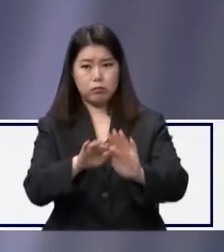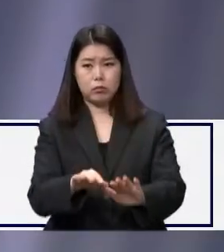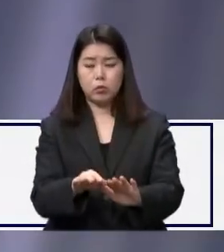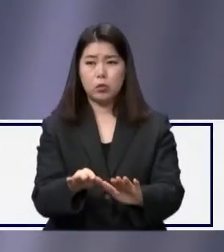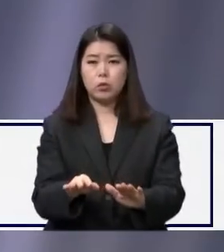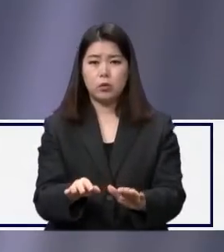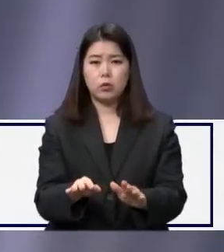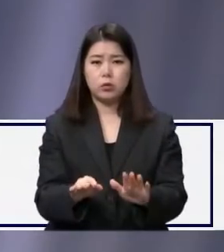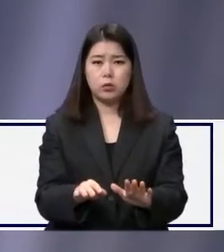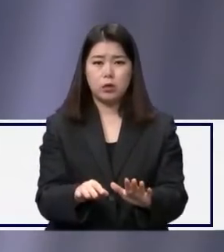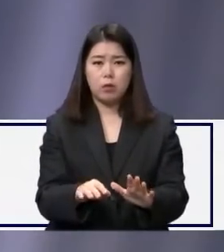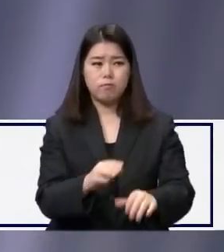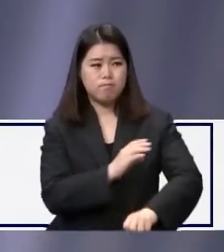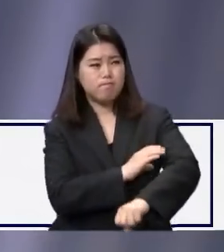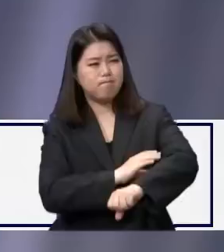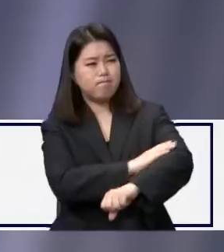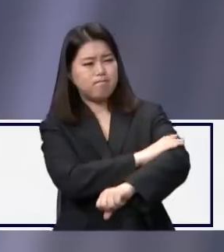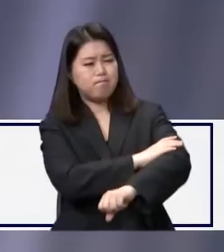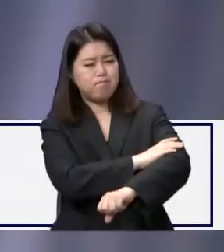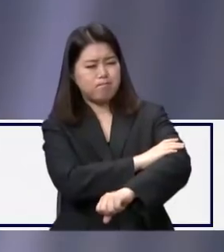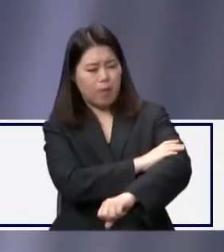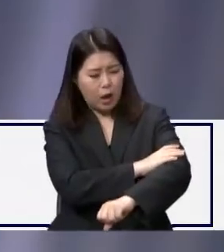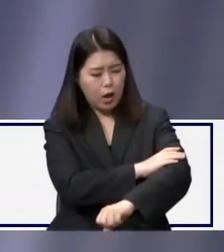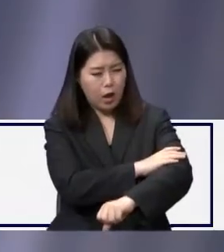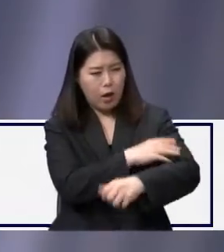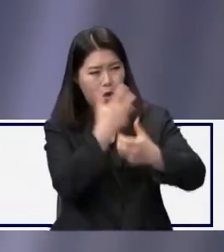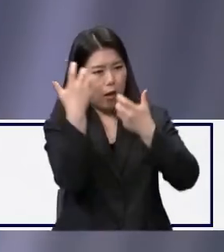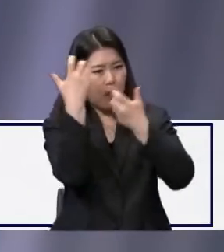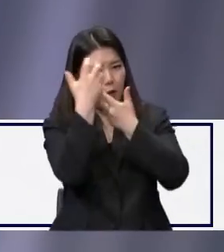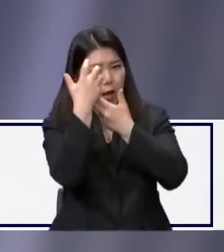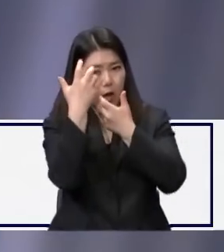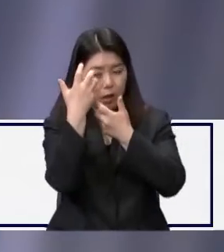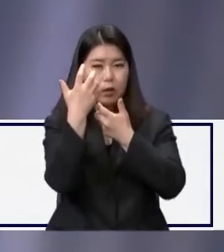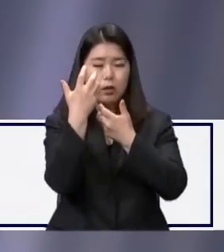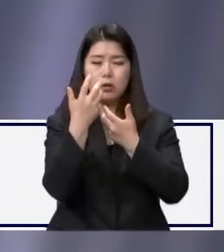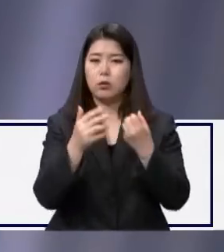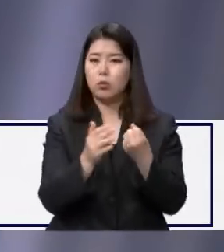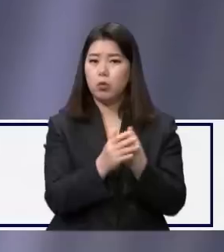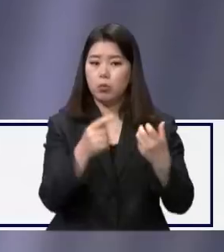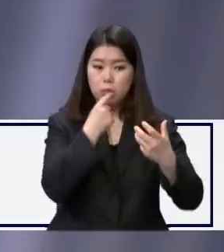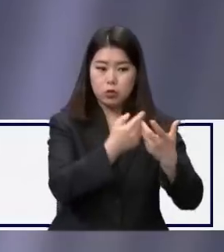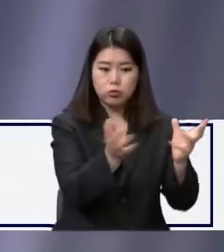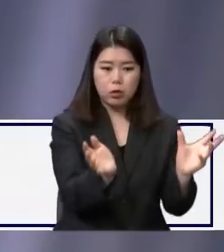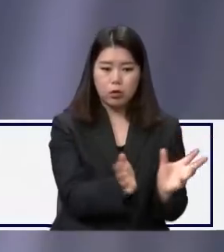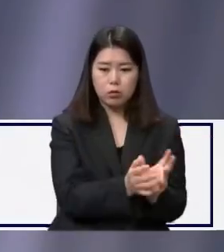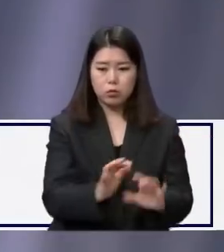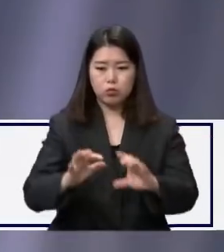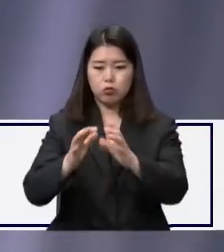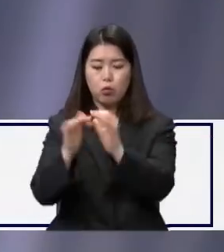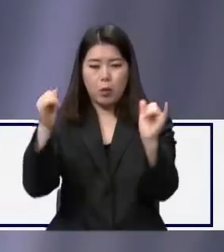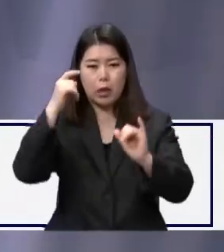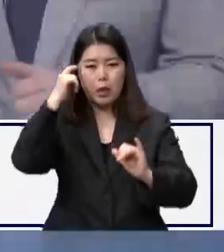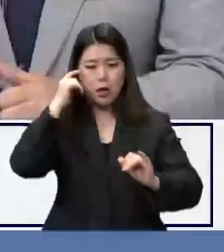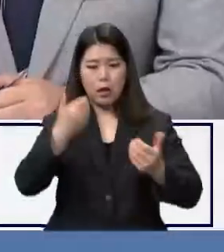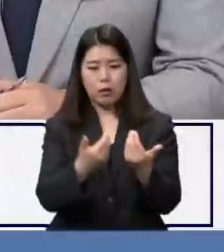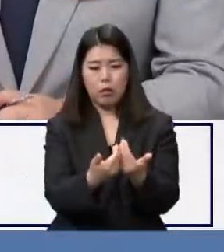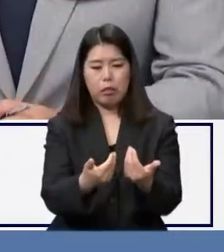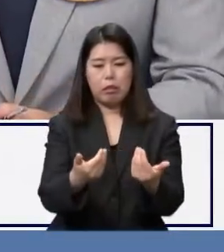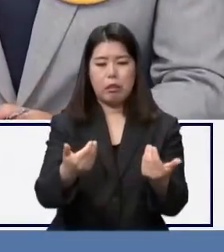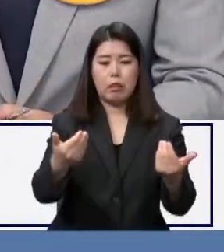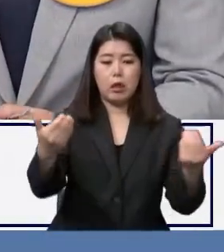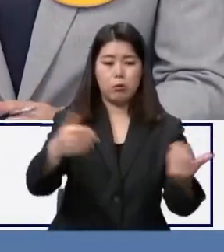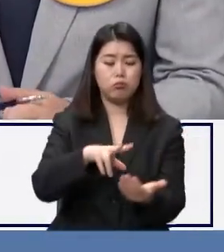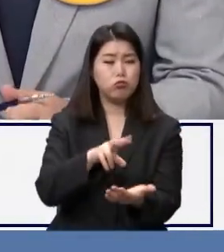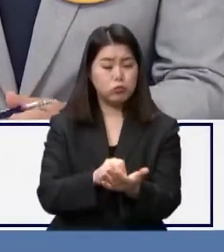특정한 어떤 기득권 세력에 의해서 혹은 너 강성 팬덤에 의해서 민주당이 국민의 의견과 점점 괴리되고 있다라는 것에 대한